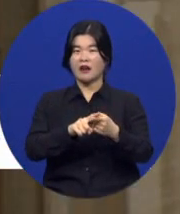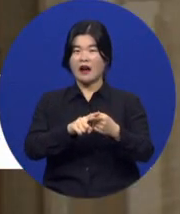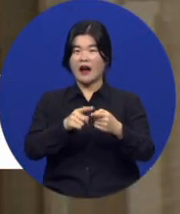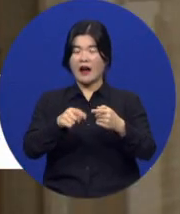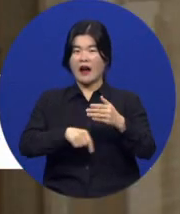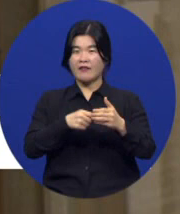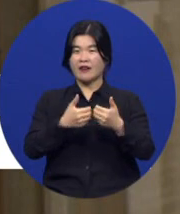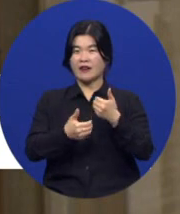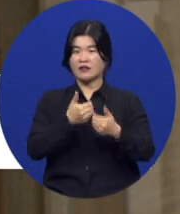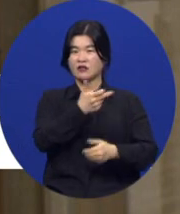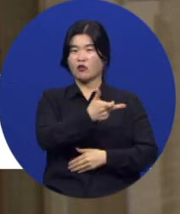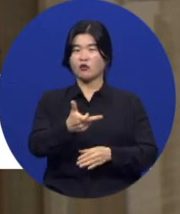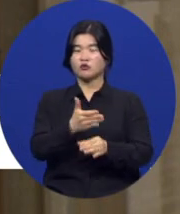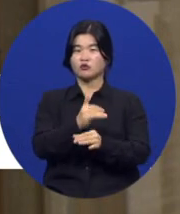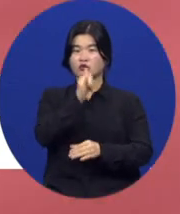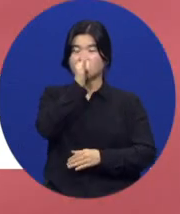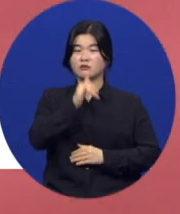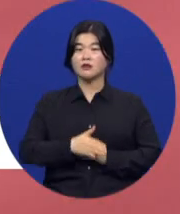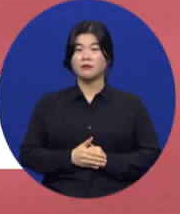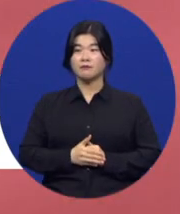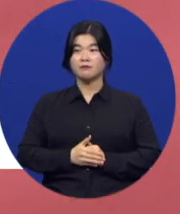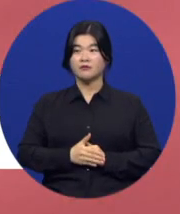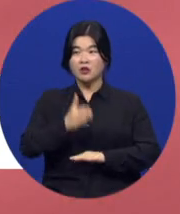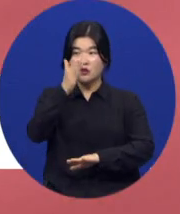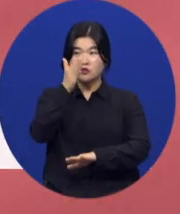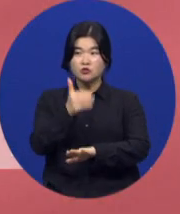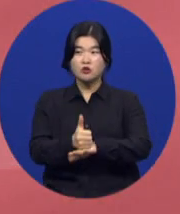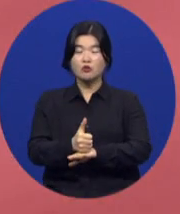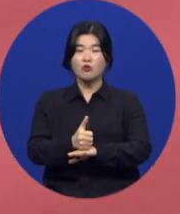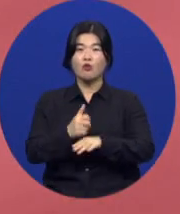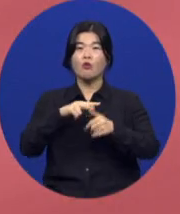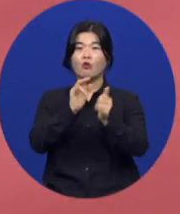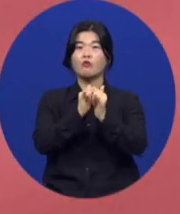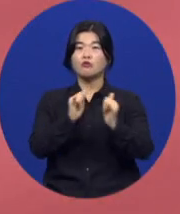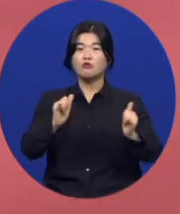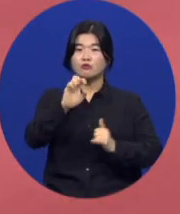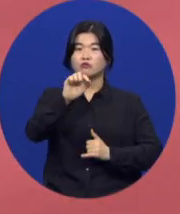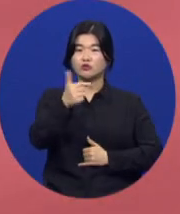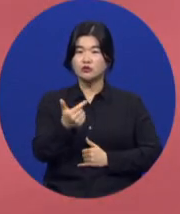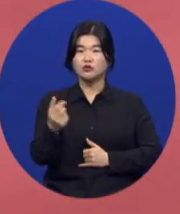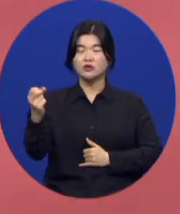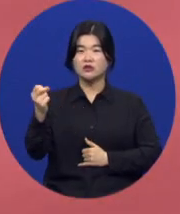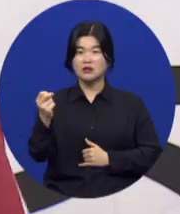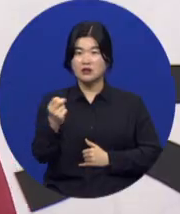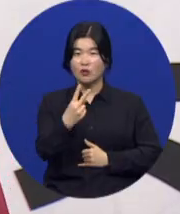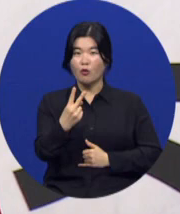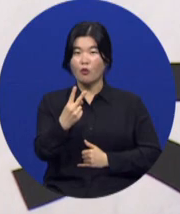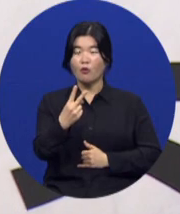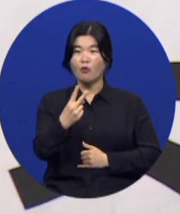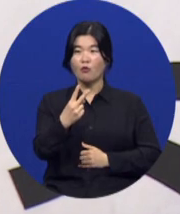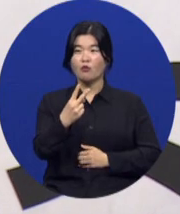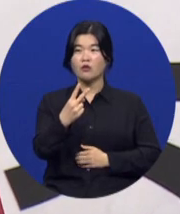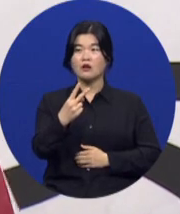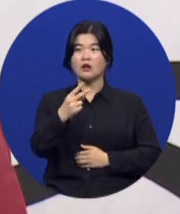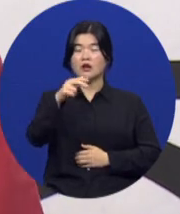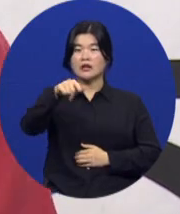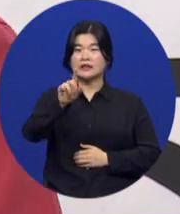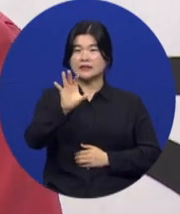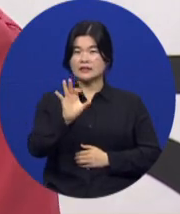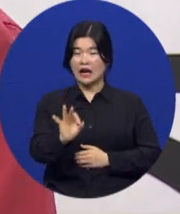갈등이 가지고 있습니다 최종 경선 후보로 문성 유천 한국자산관리공사 사장 과